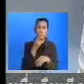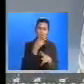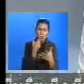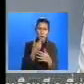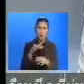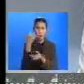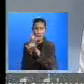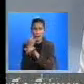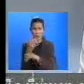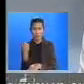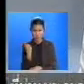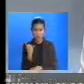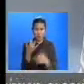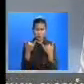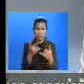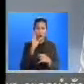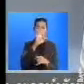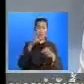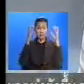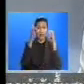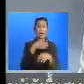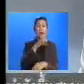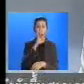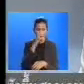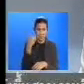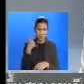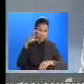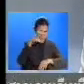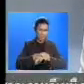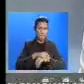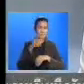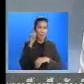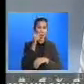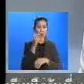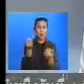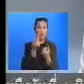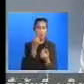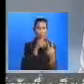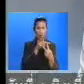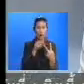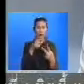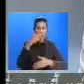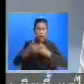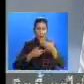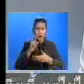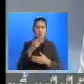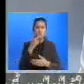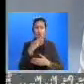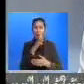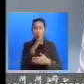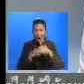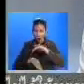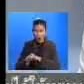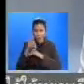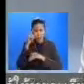ค่ะขณะที่สรรพสามิตพื้นที่จังหวัดสระแก้วนะคะจับกุม 2แม่ลูกพร้อมกับยึดของกลางบุหรี่เถื่อนหลายยี่ห้อดีกว่า 10,000